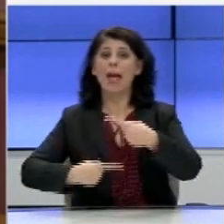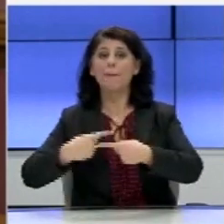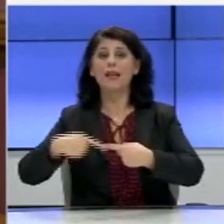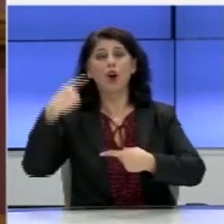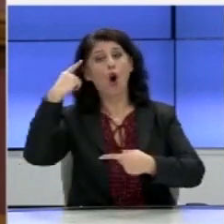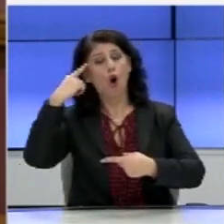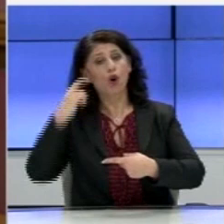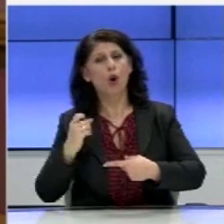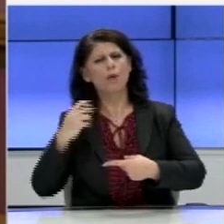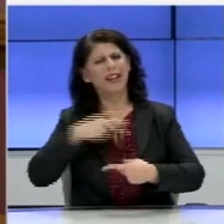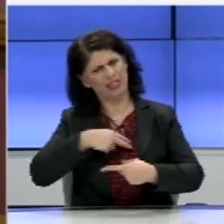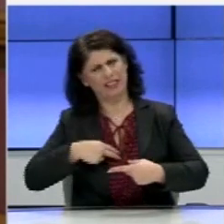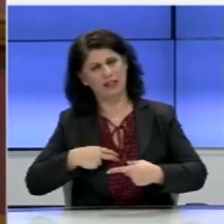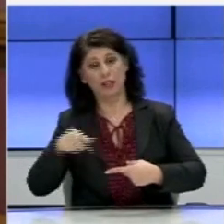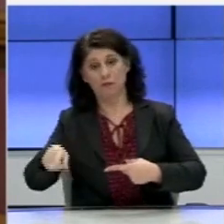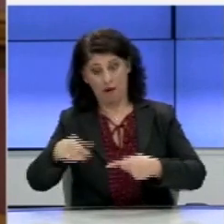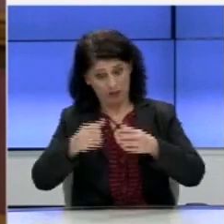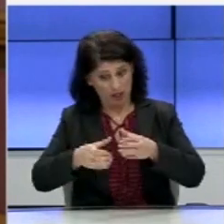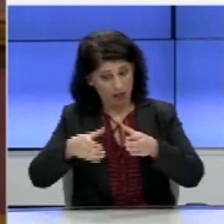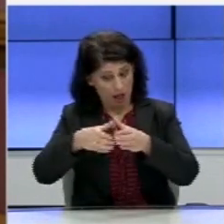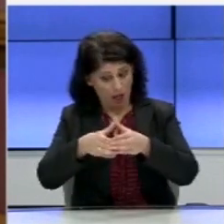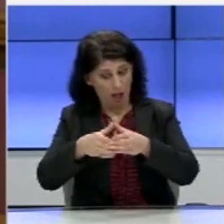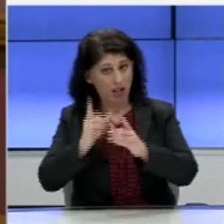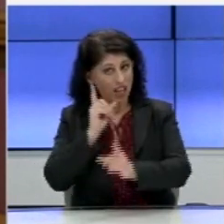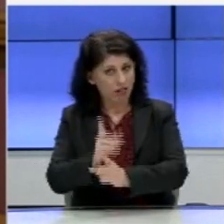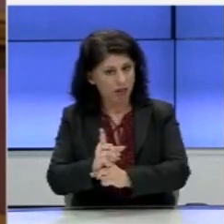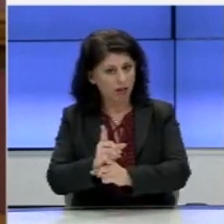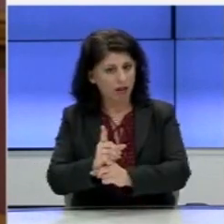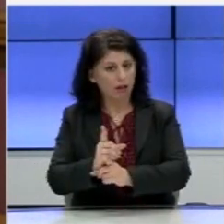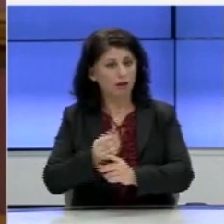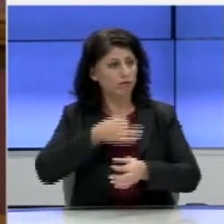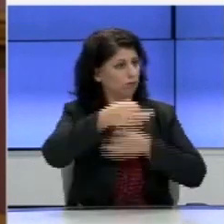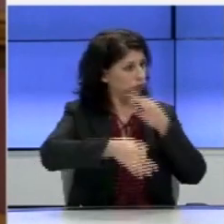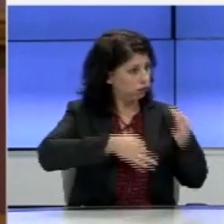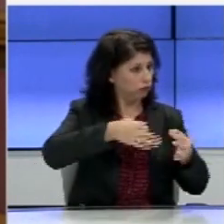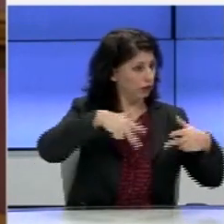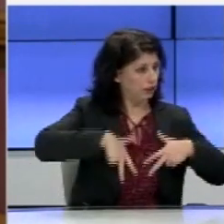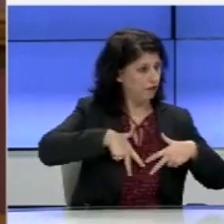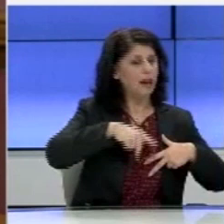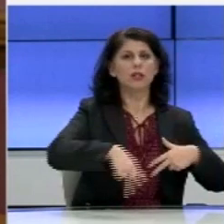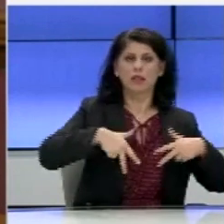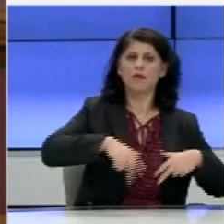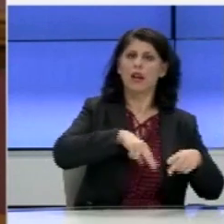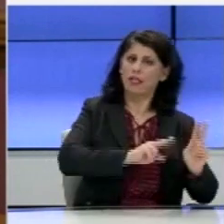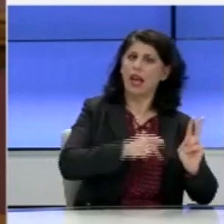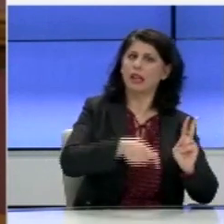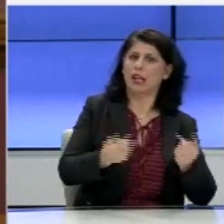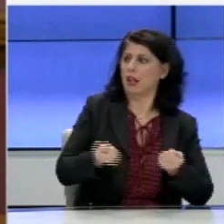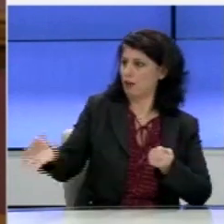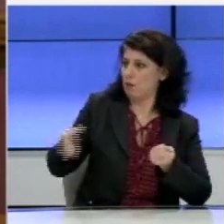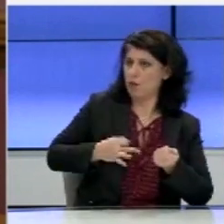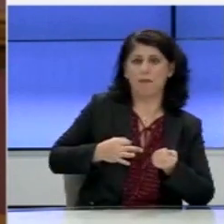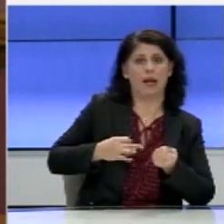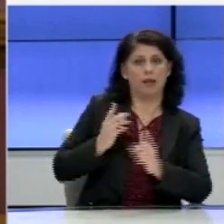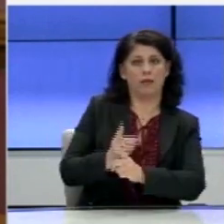Εμπειρογνωμόνων, με βάση την οποία θα έπρεπε να λαμβάνονται και οι πολιτικές αντίστοιχα αποφάσεις. Το δεύτερο, σε ό,τι αφορά